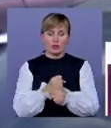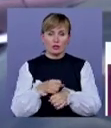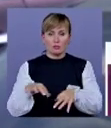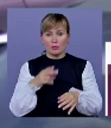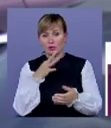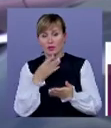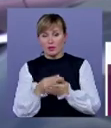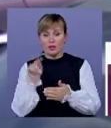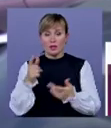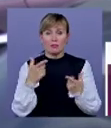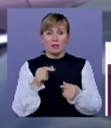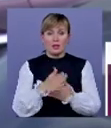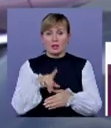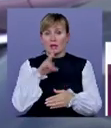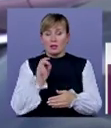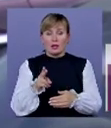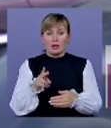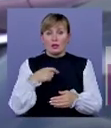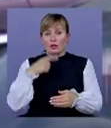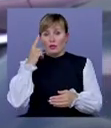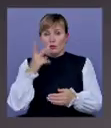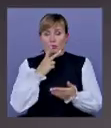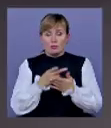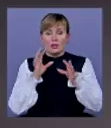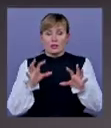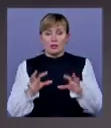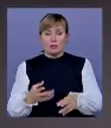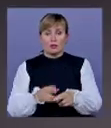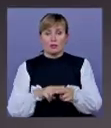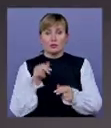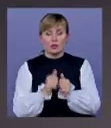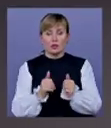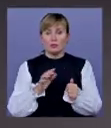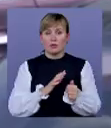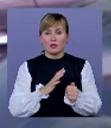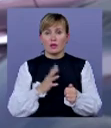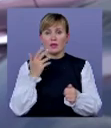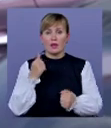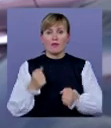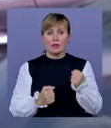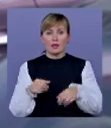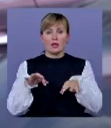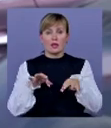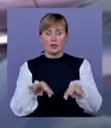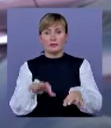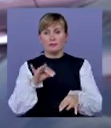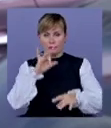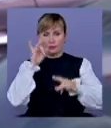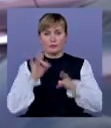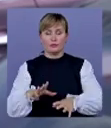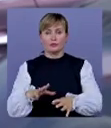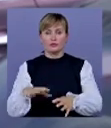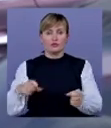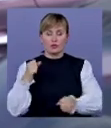своей, там, где есть знак пешехода. Думаю, надо пересмотреть закон, потому что часто бывает так, когда водители едут по дороге, и тут неожиданно на